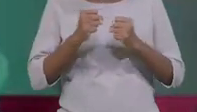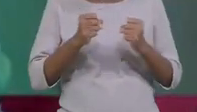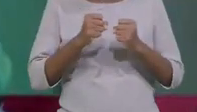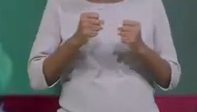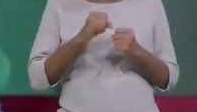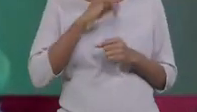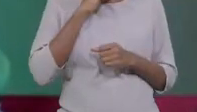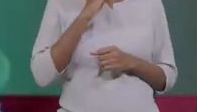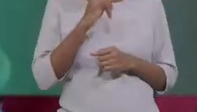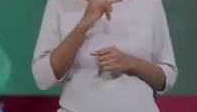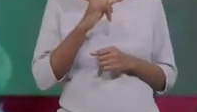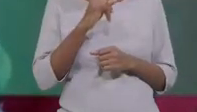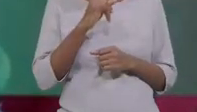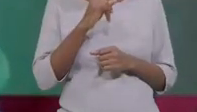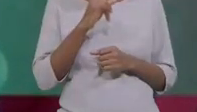amer